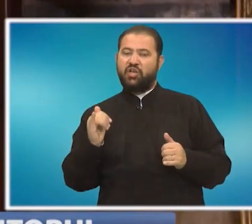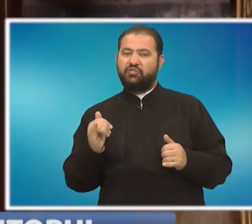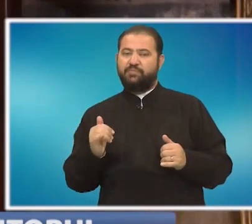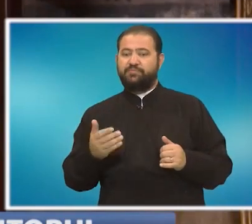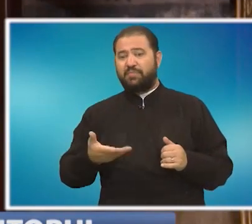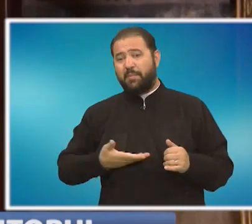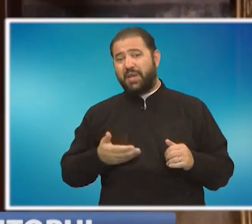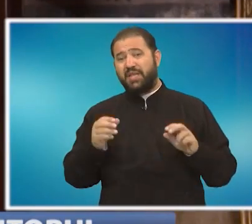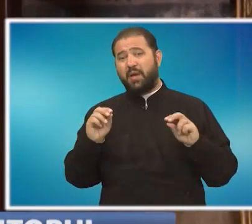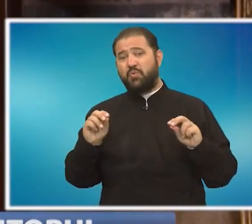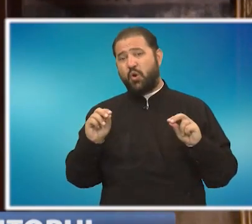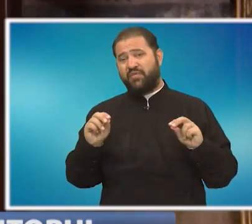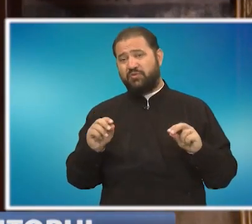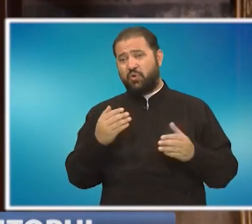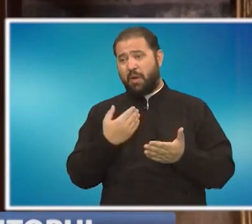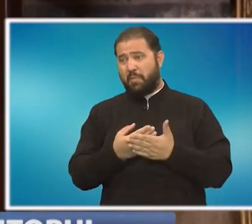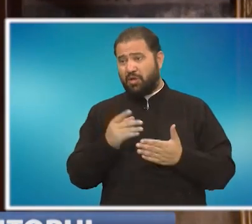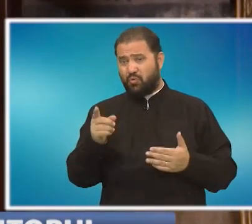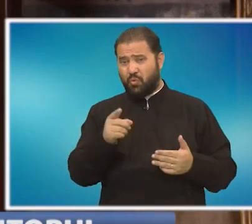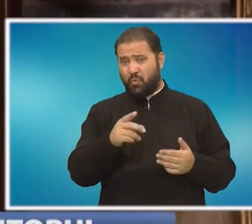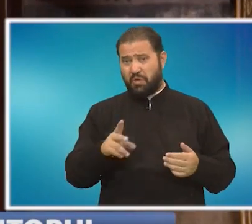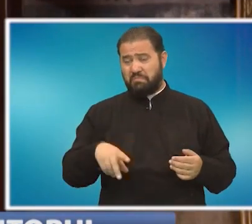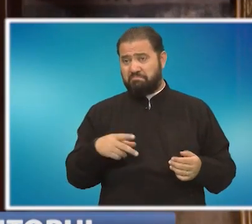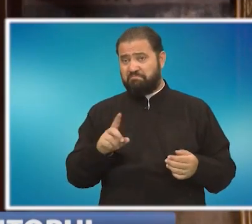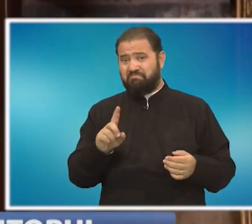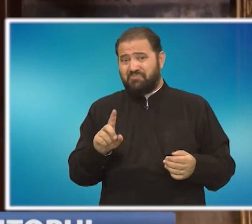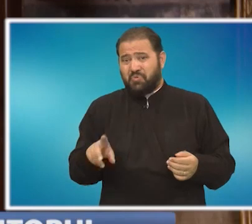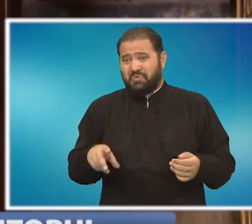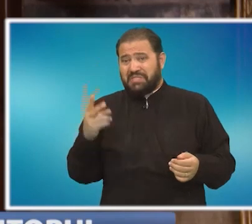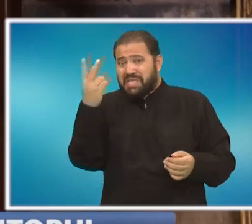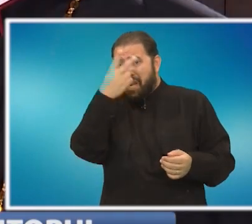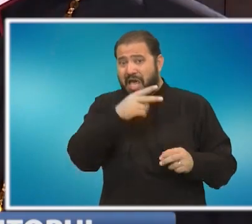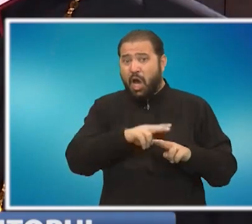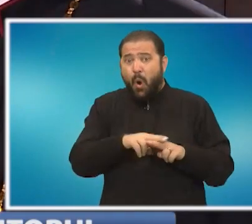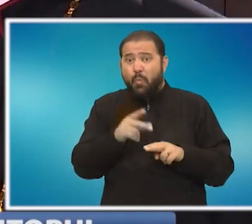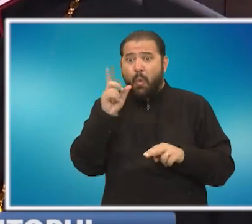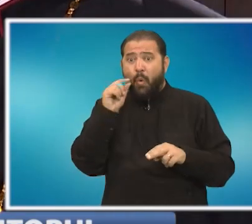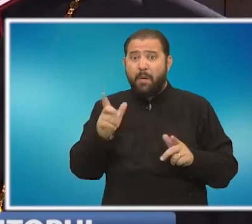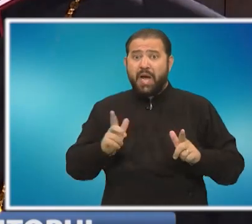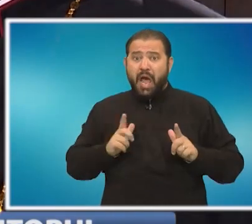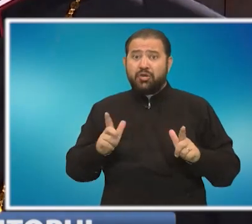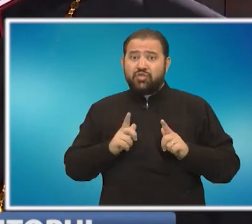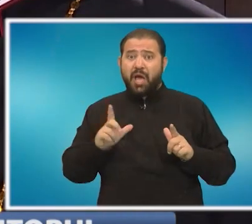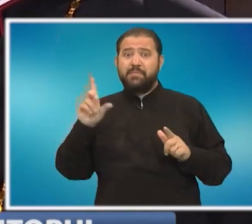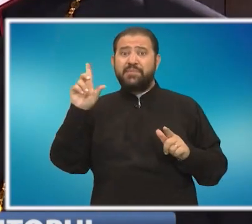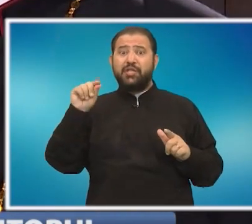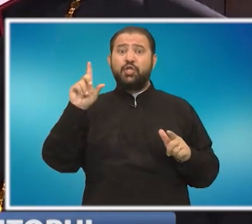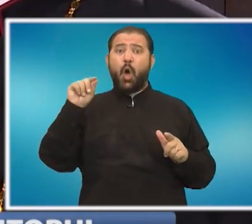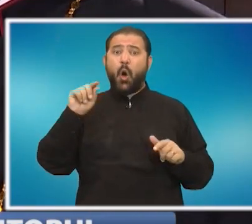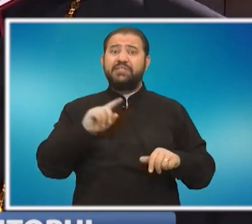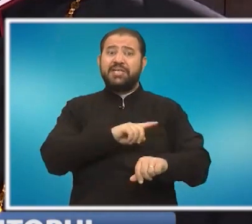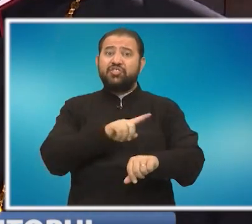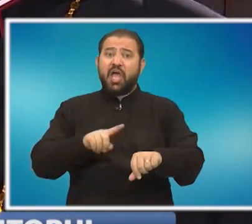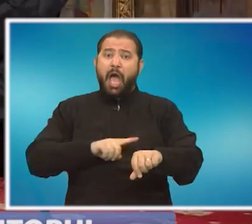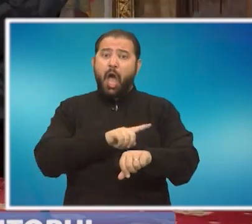este de neînțeles că vin credincioșii și stau ore și așteaptă să se închine la racla cu